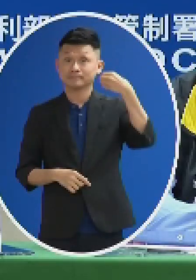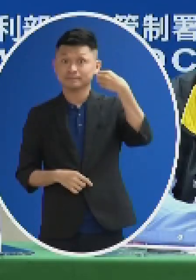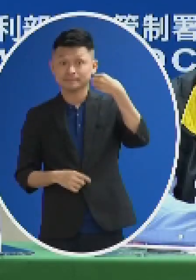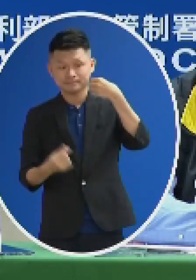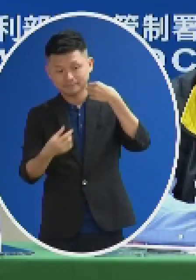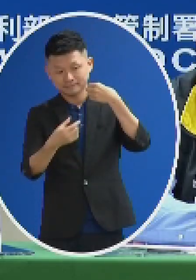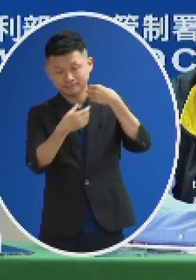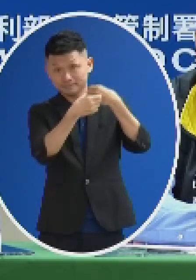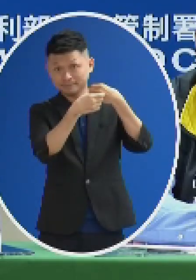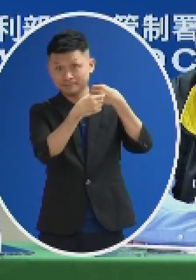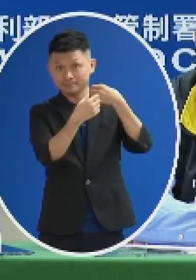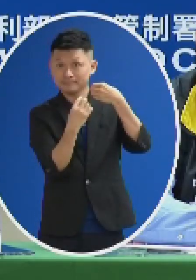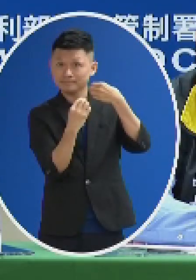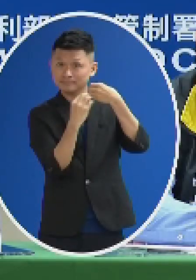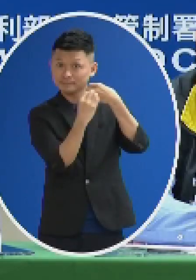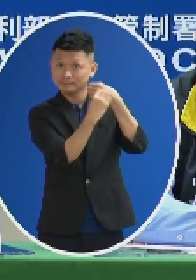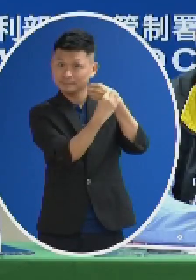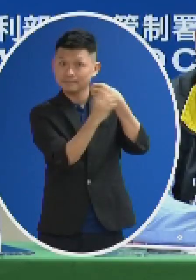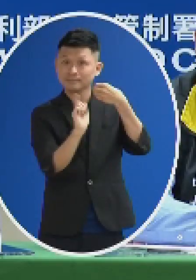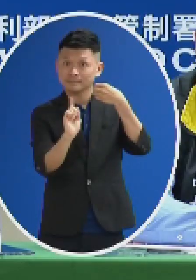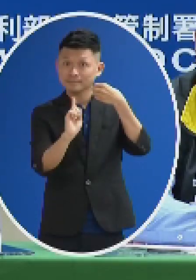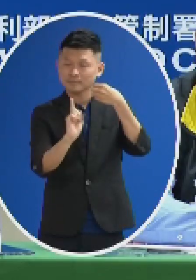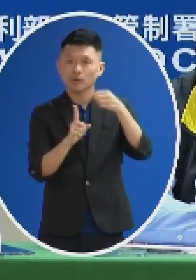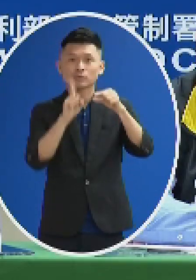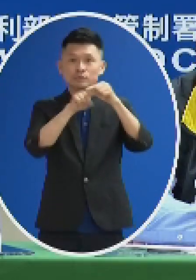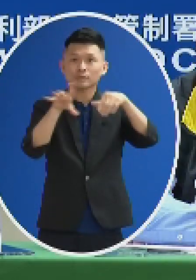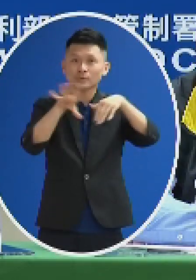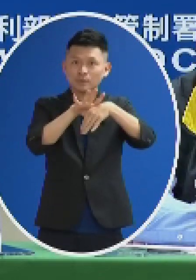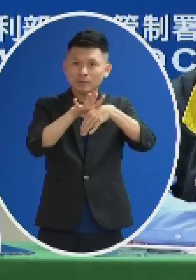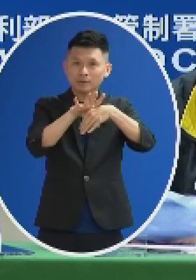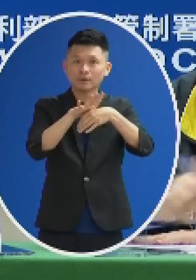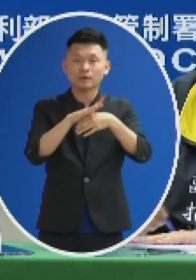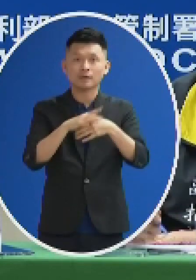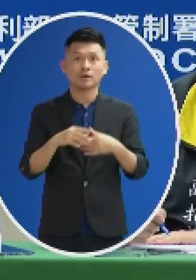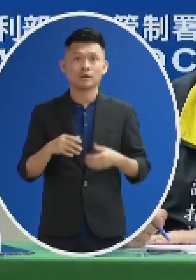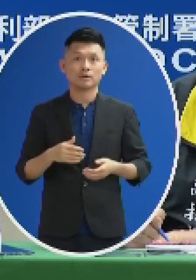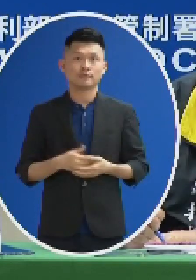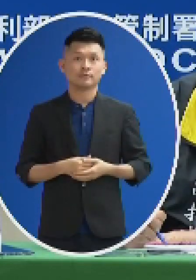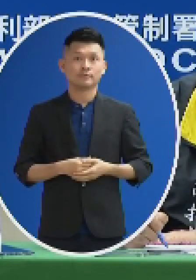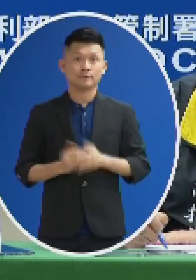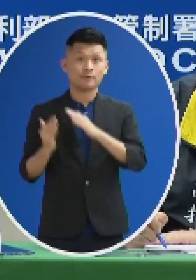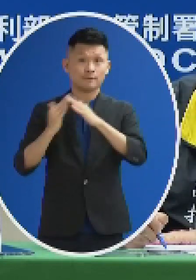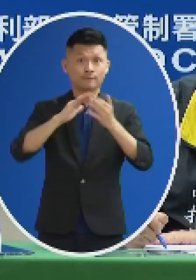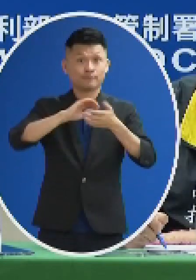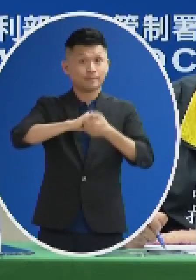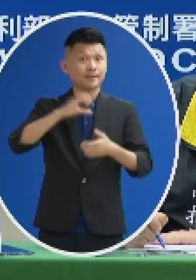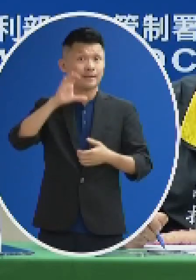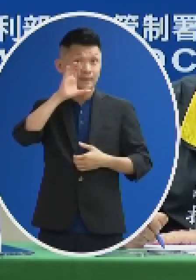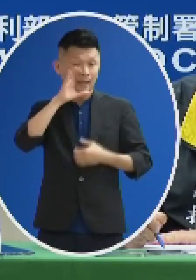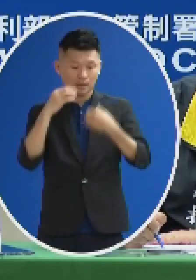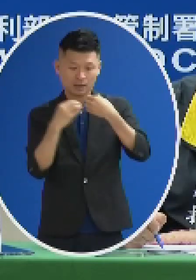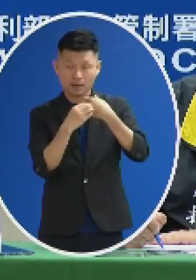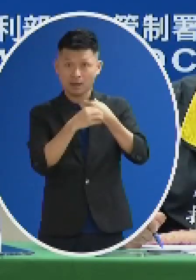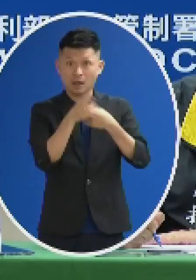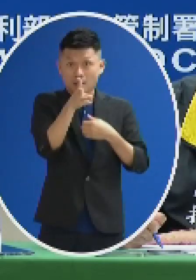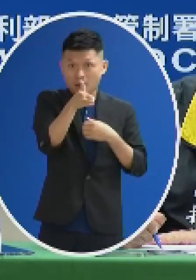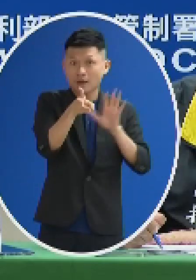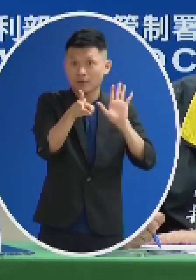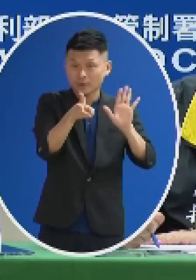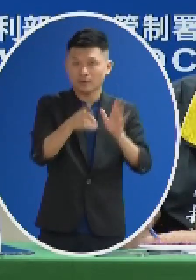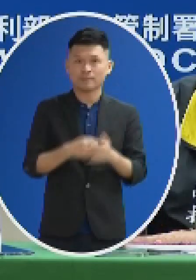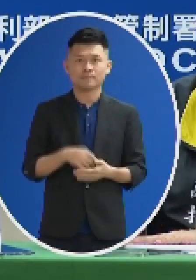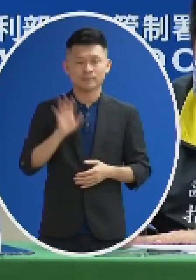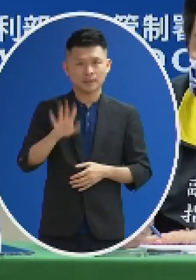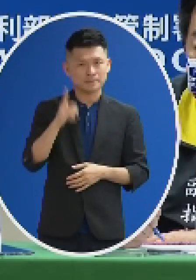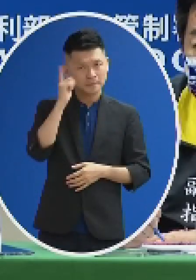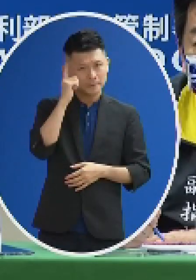面，好，它大概有相关的一些中文的字跟复必泰的字样。好，那不过哈，我们经过审慎